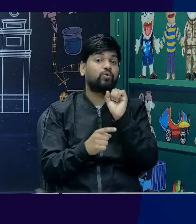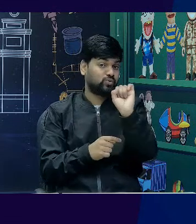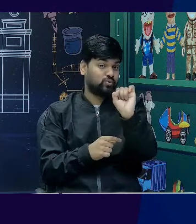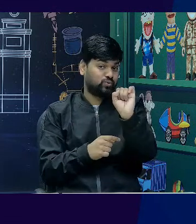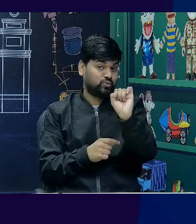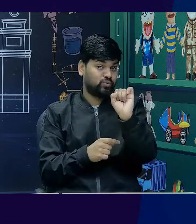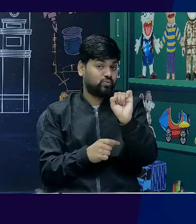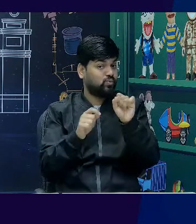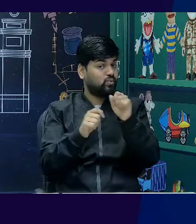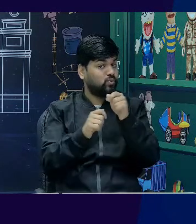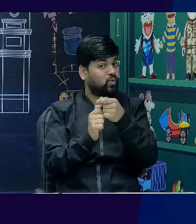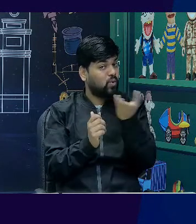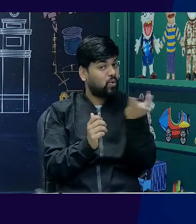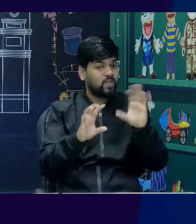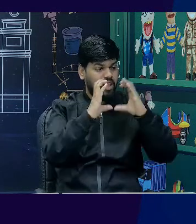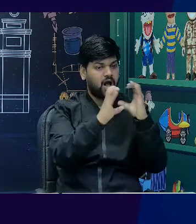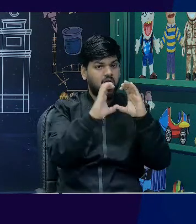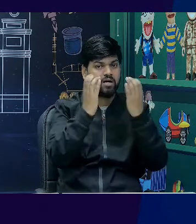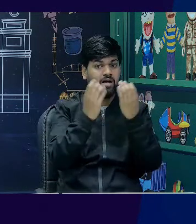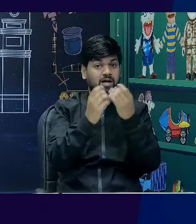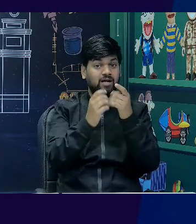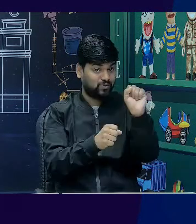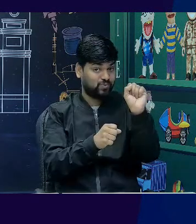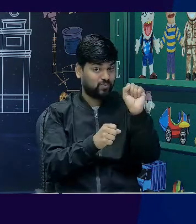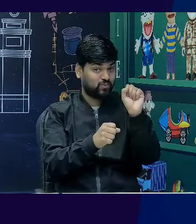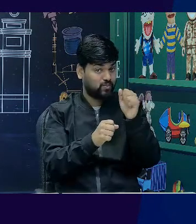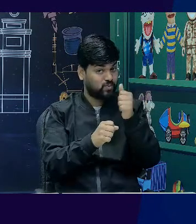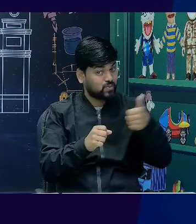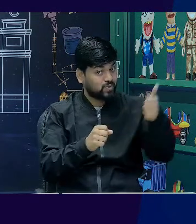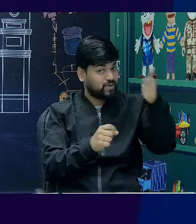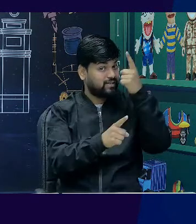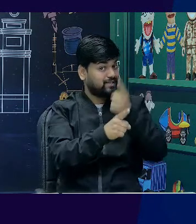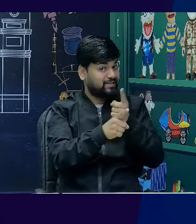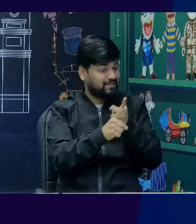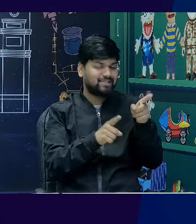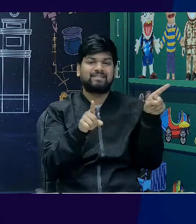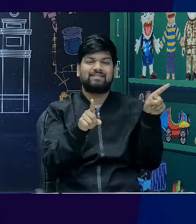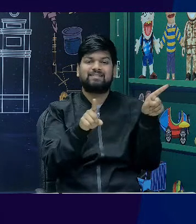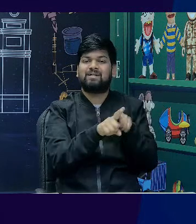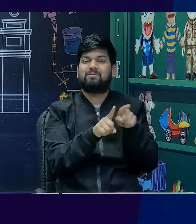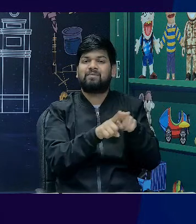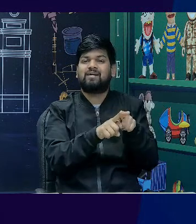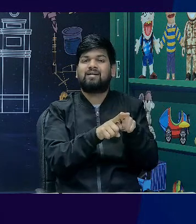टीचर होगी. सो एक स्कूल में आपके क्या एक्सपेंसेस होते हैं, आपको